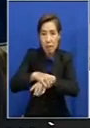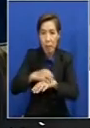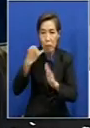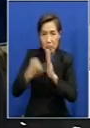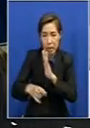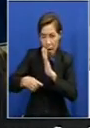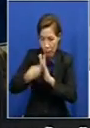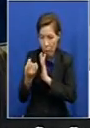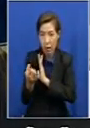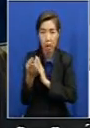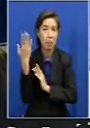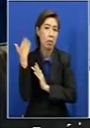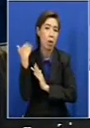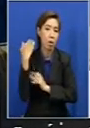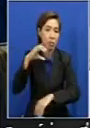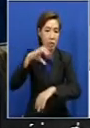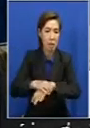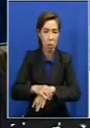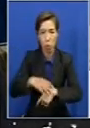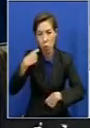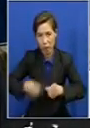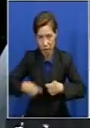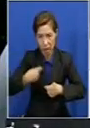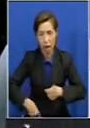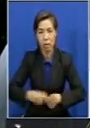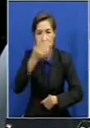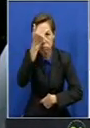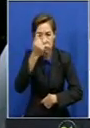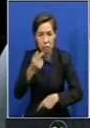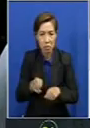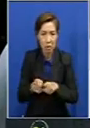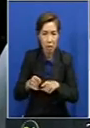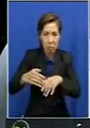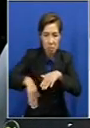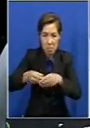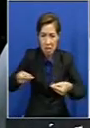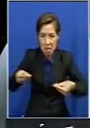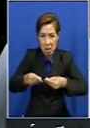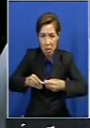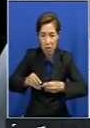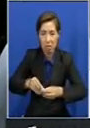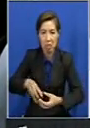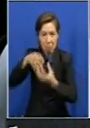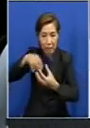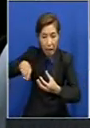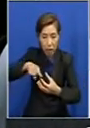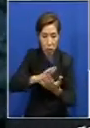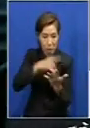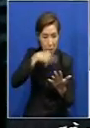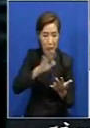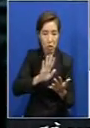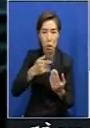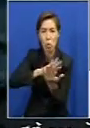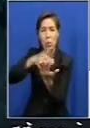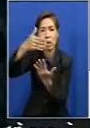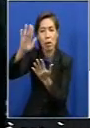ดเนื่องจากที่ผ่านมานะจับกลุ่มได้ยากมากเพราะว่าฐานการพนันไม่ตั้งเอาไว้ที่เมืองไทย ครับ การใช้พร